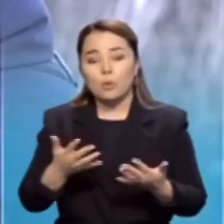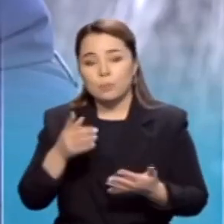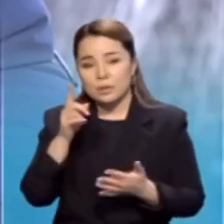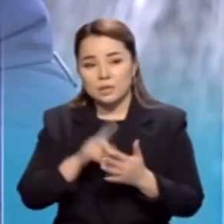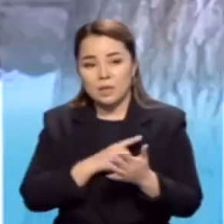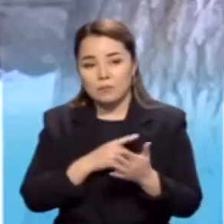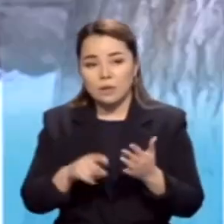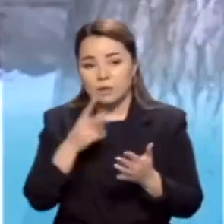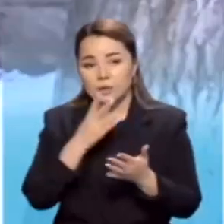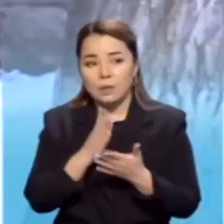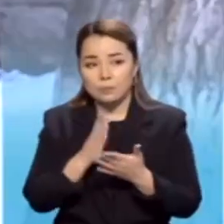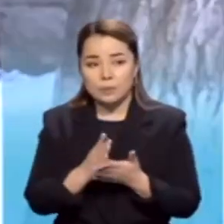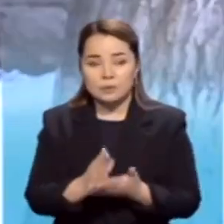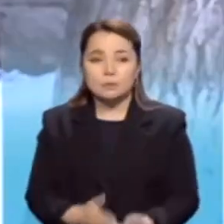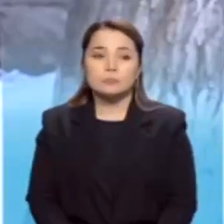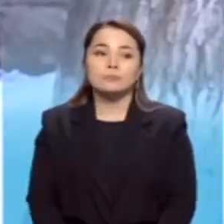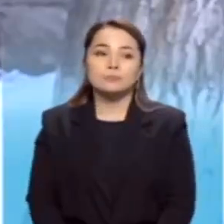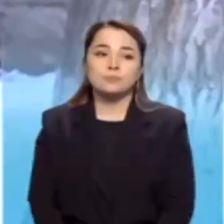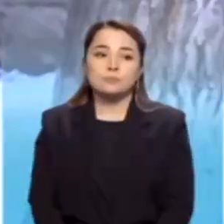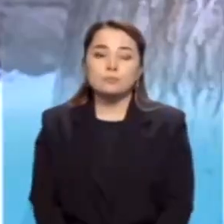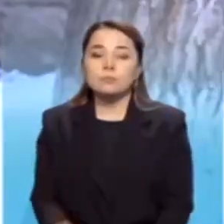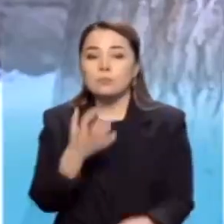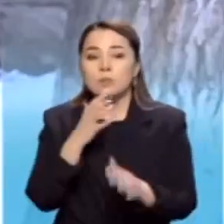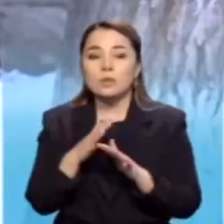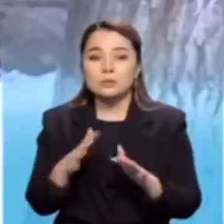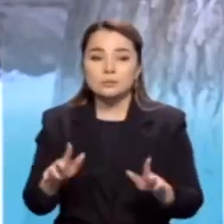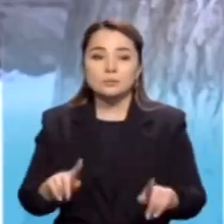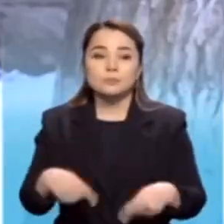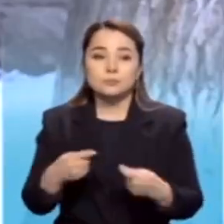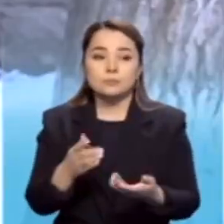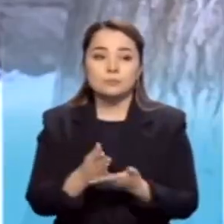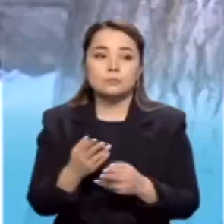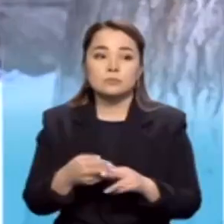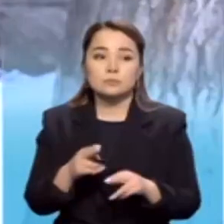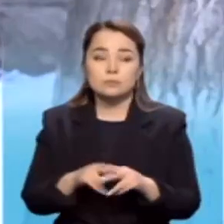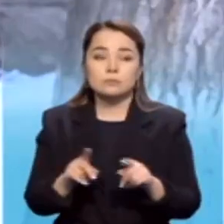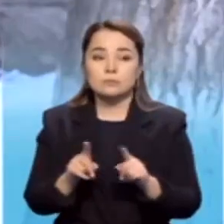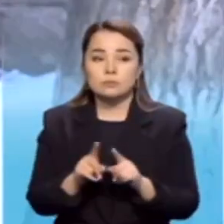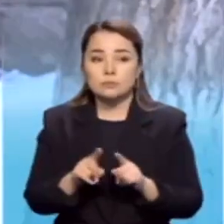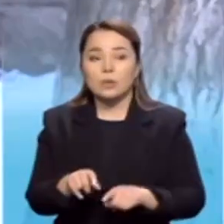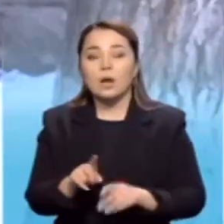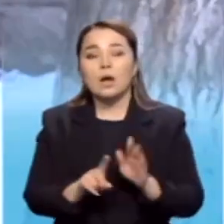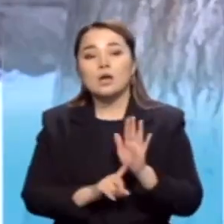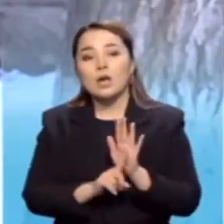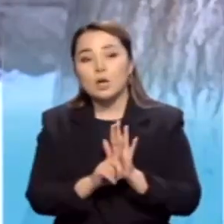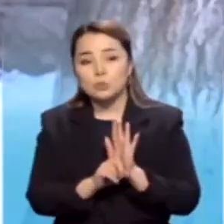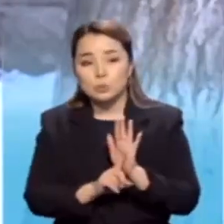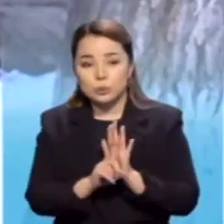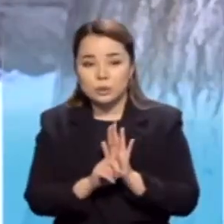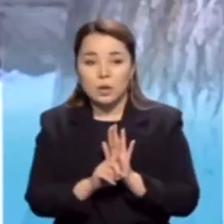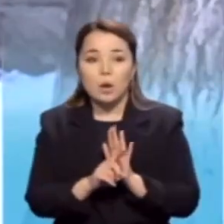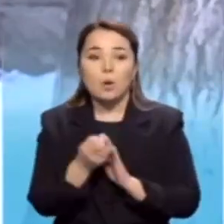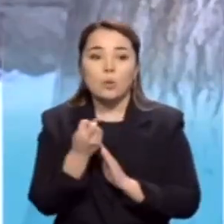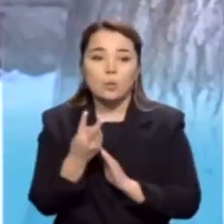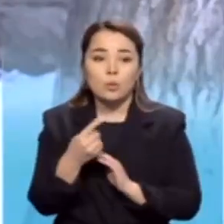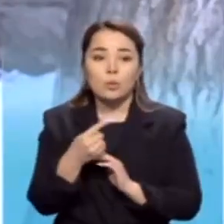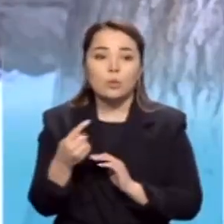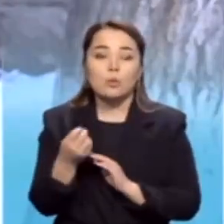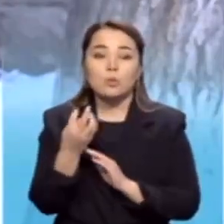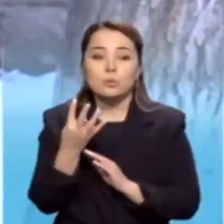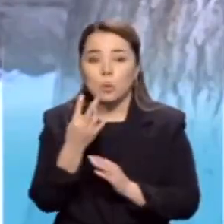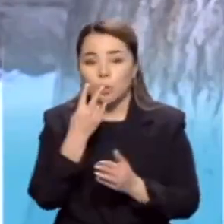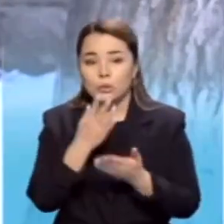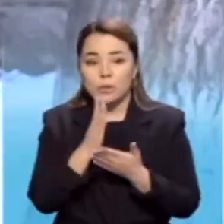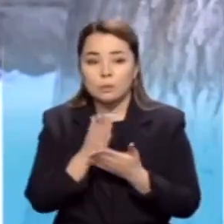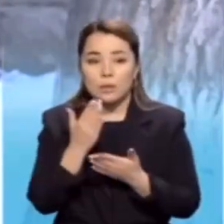сенбейді. Обогревательдерді қосылып тұрғанда, сонда ана градус неге 12-14 көрсетіп тұрады